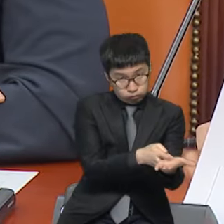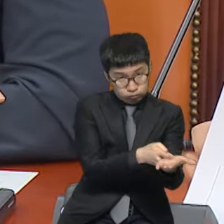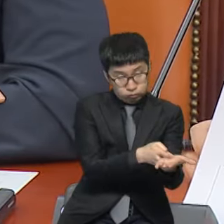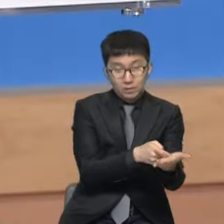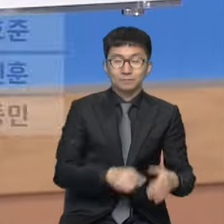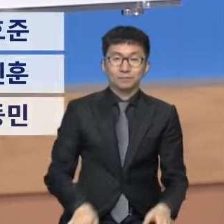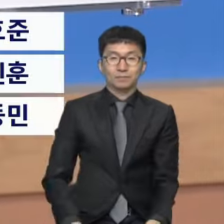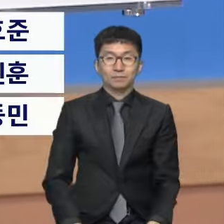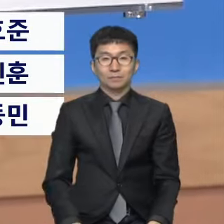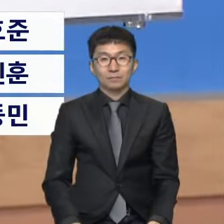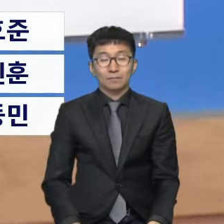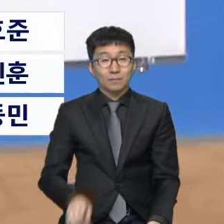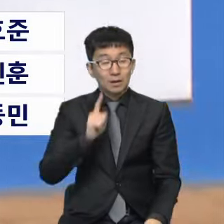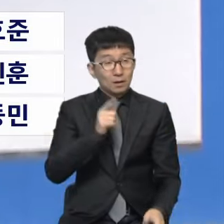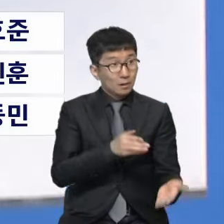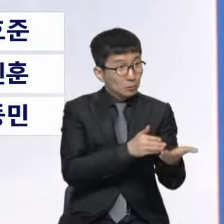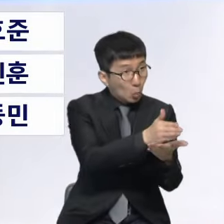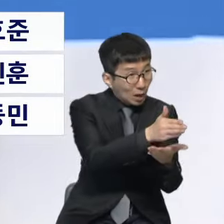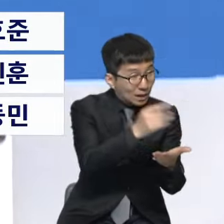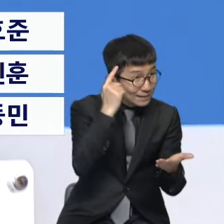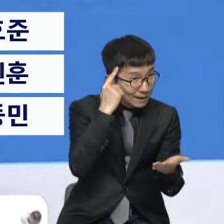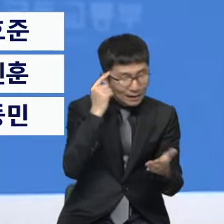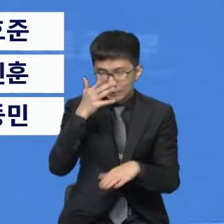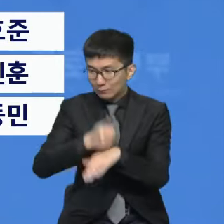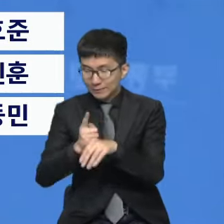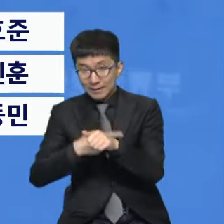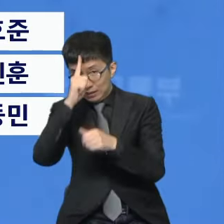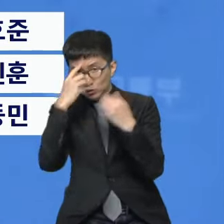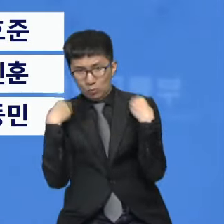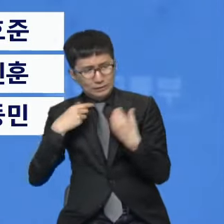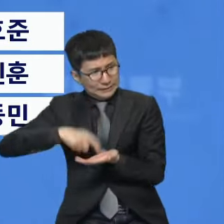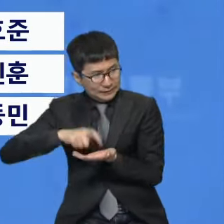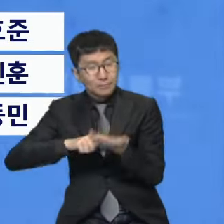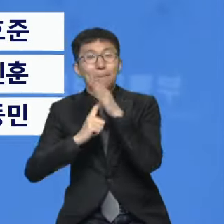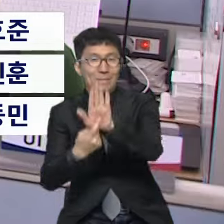있는데 통과가 예상되자 하루 전 긴급히 정부안을 제시해